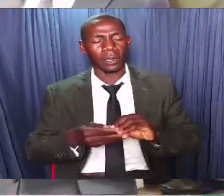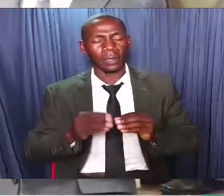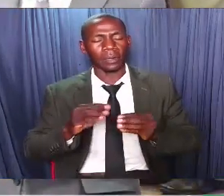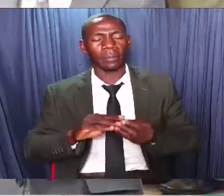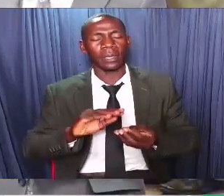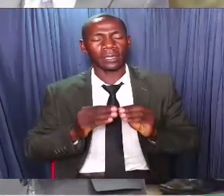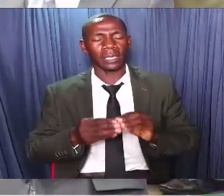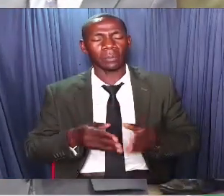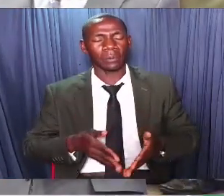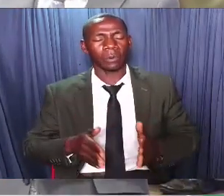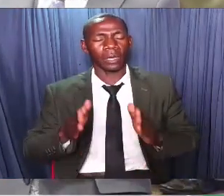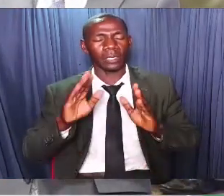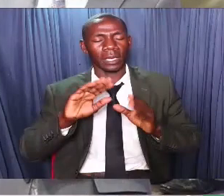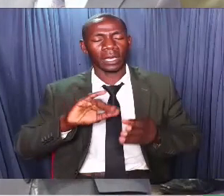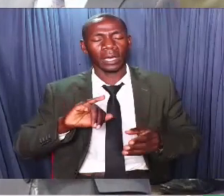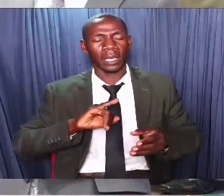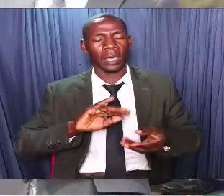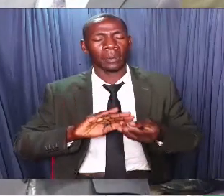Jalie toba ndani ya kila mmoja.